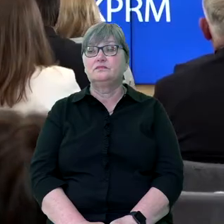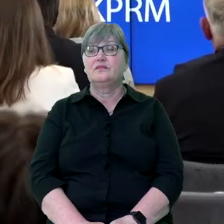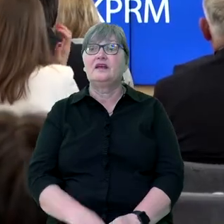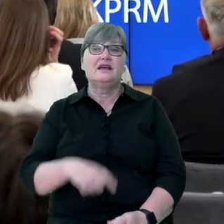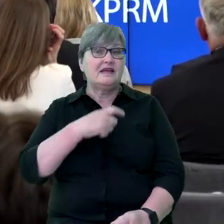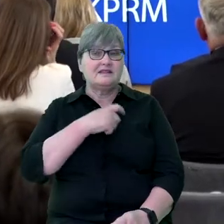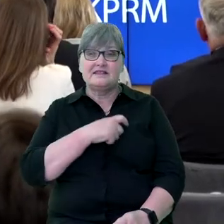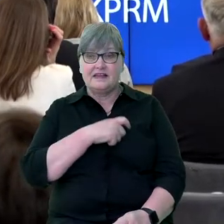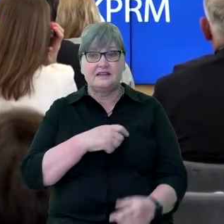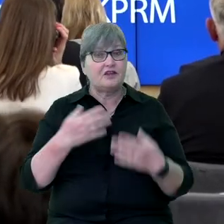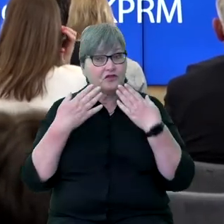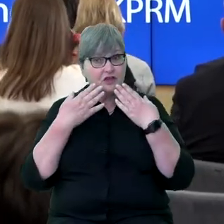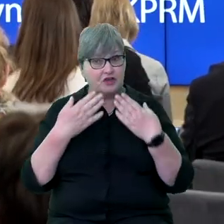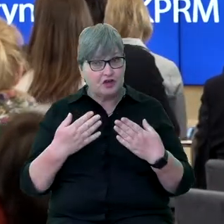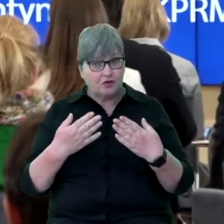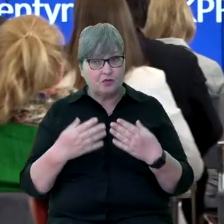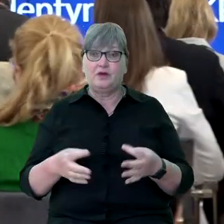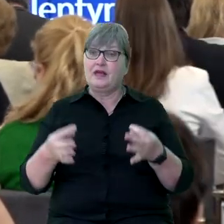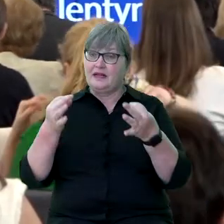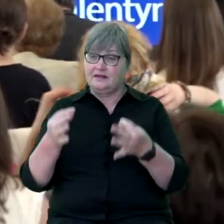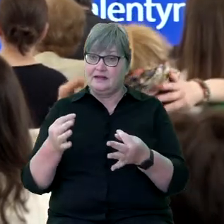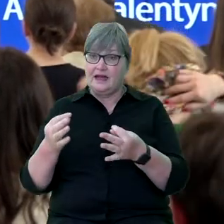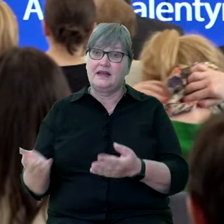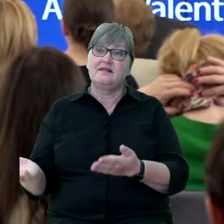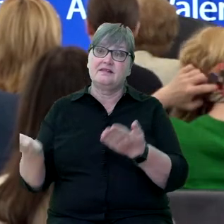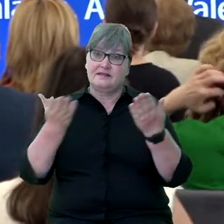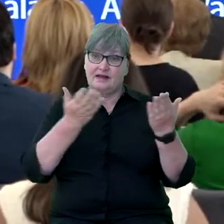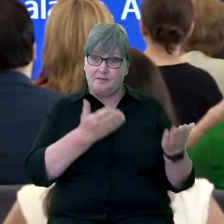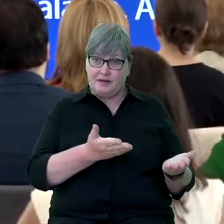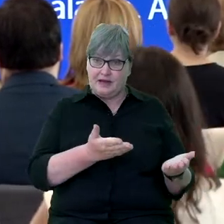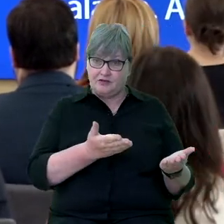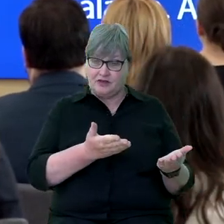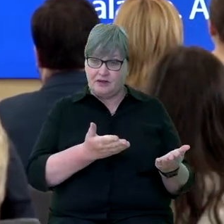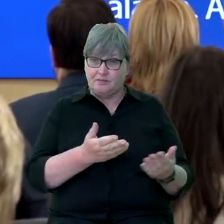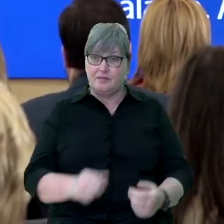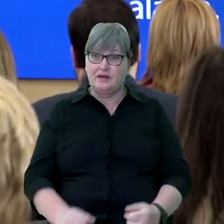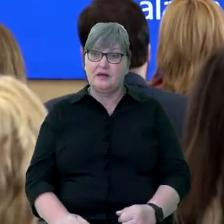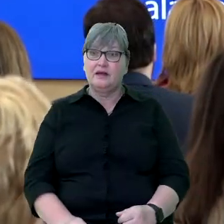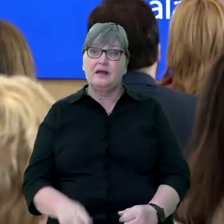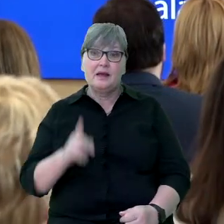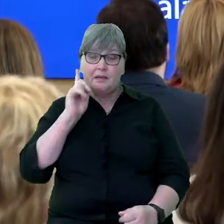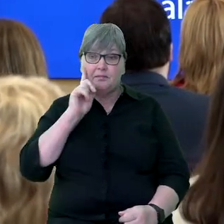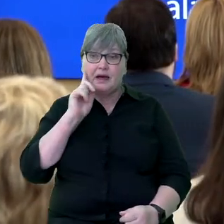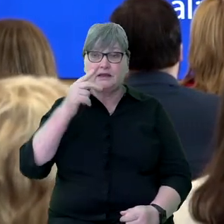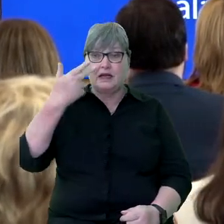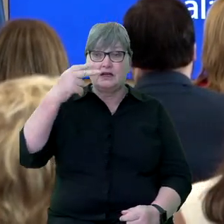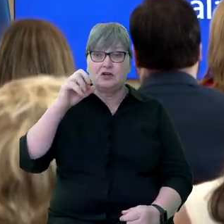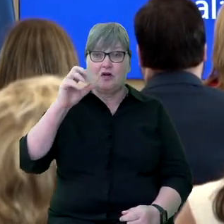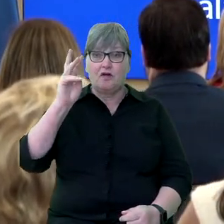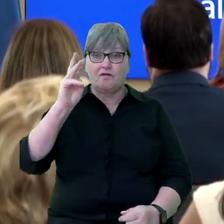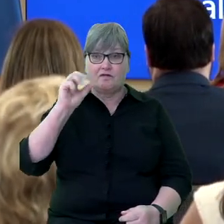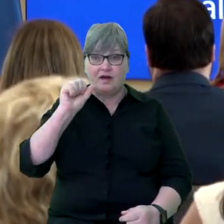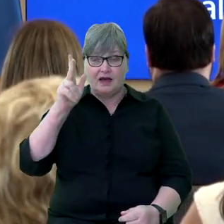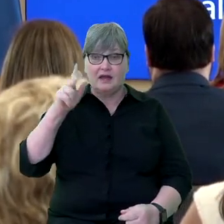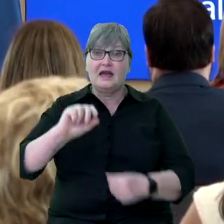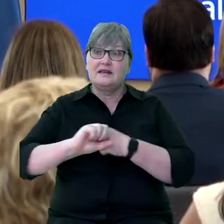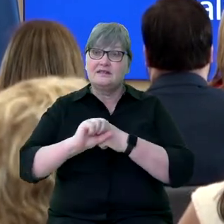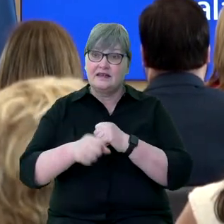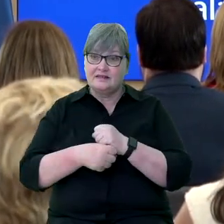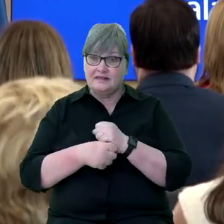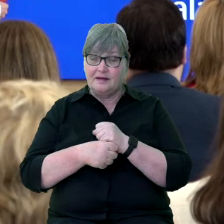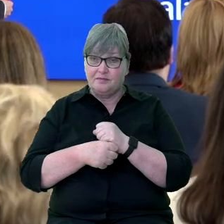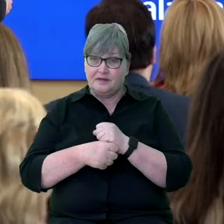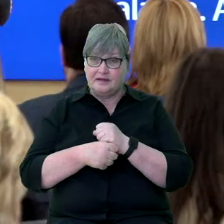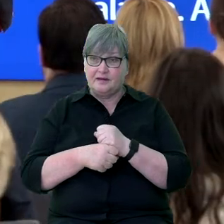Serdecznie dziękujemy, a teraz zapraszam do mikrofonów pana Krystiana Młynarka, zastępcę szefa Kancelarii Sejmu